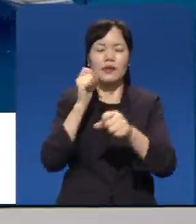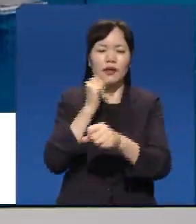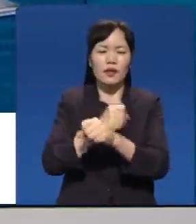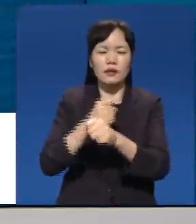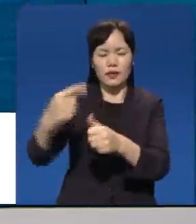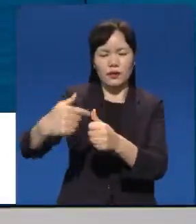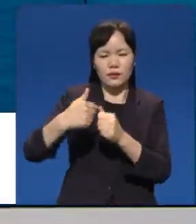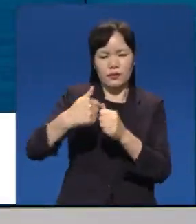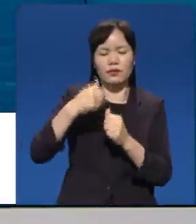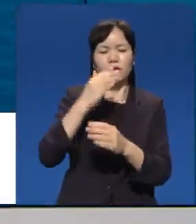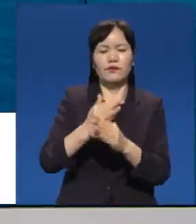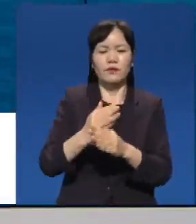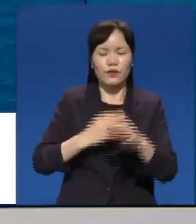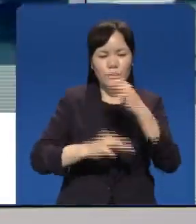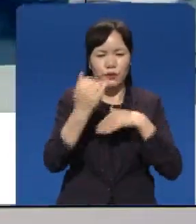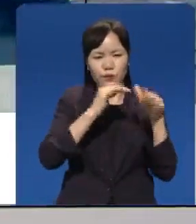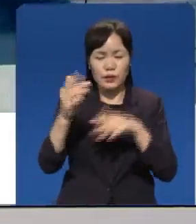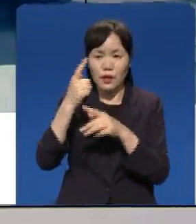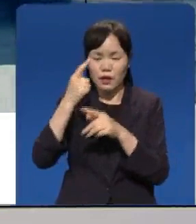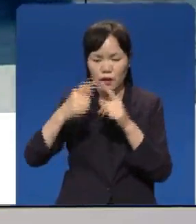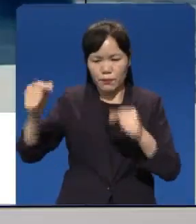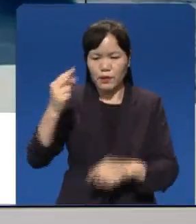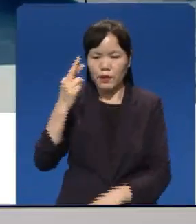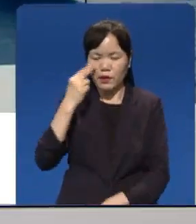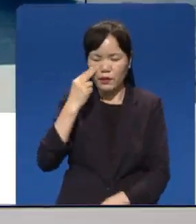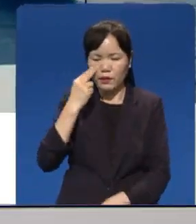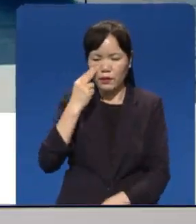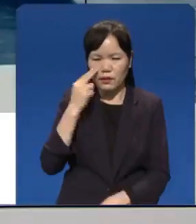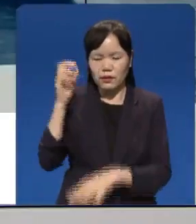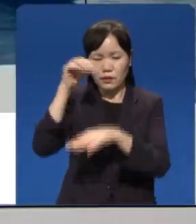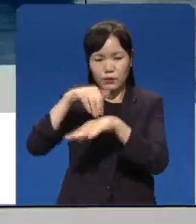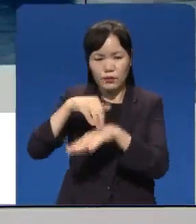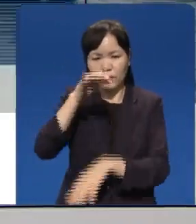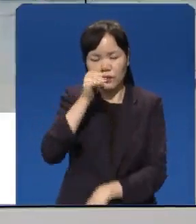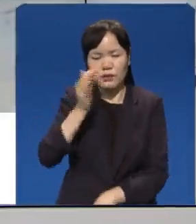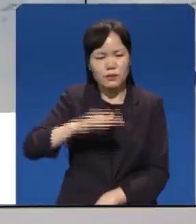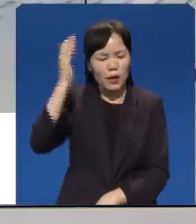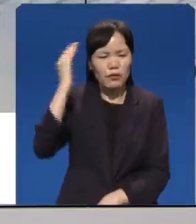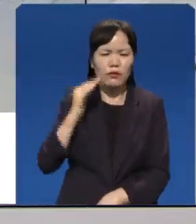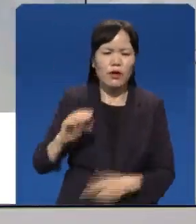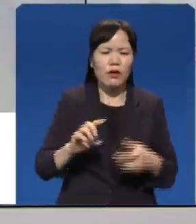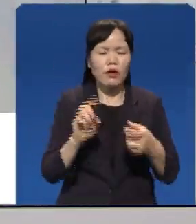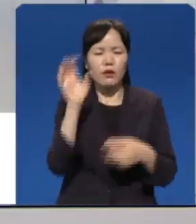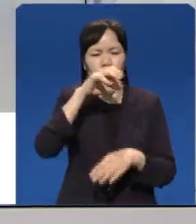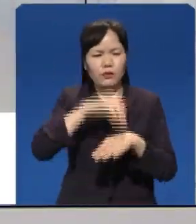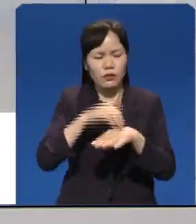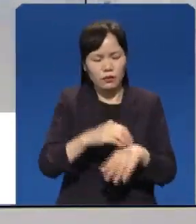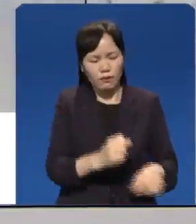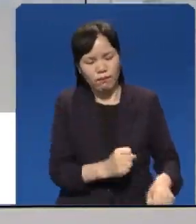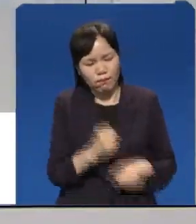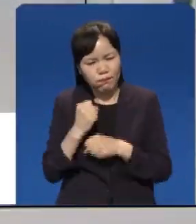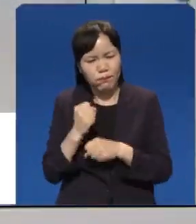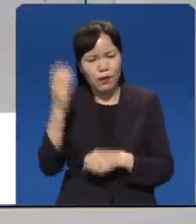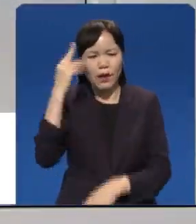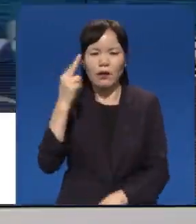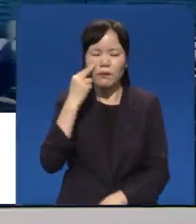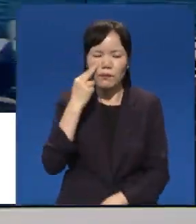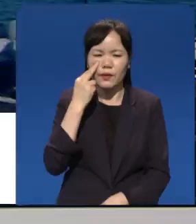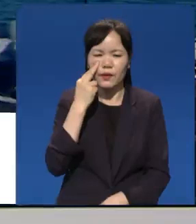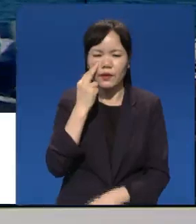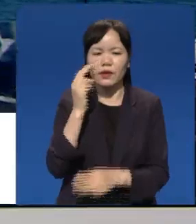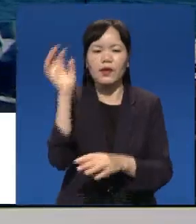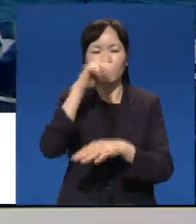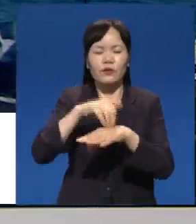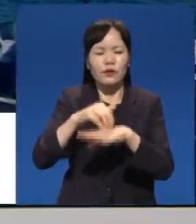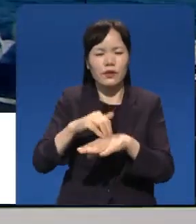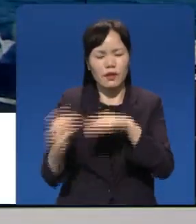있습니다. 동해에서 미일 훈련을 하면서 우리와의 실기동에는 미온적인데 한미일 훈련 관철 의도가 아니냐는 관측이